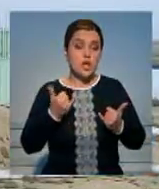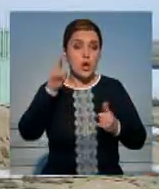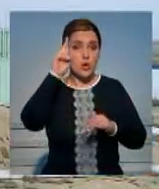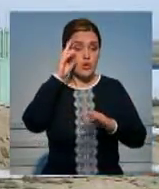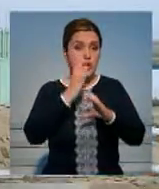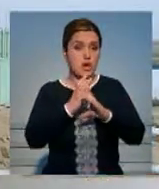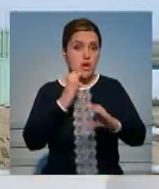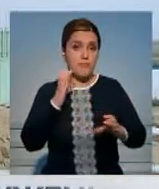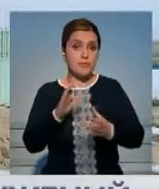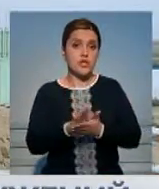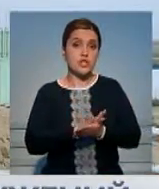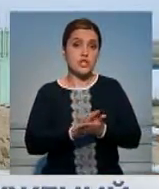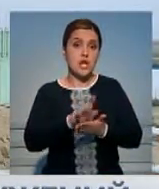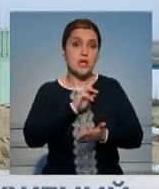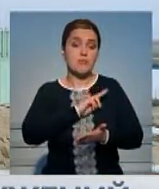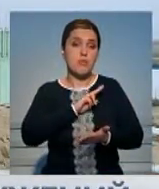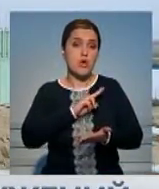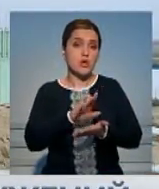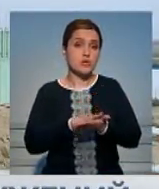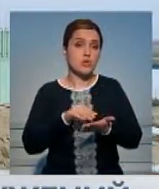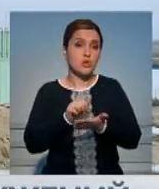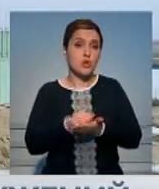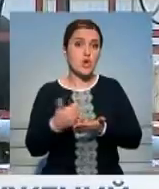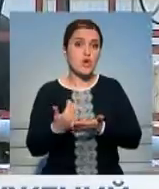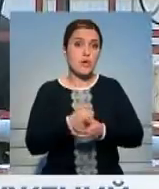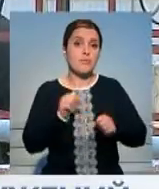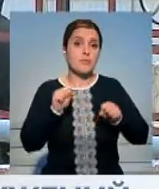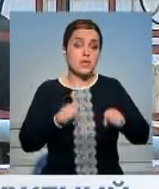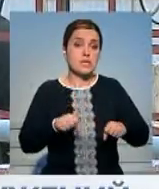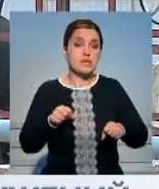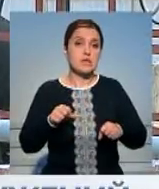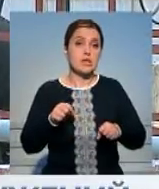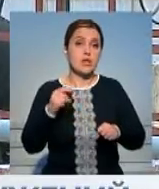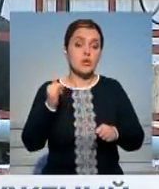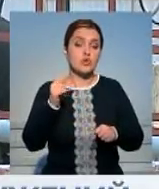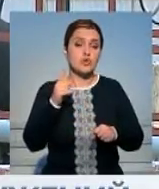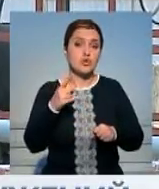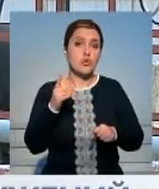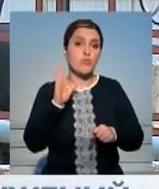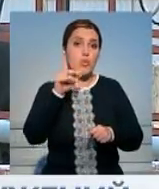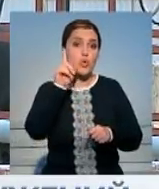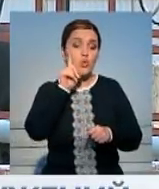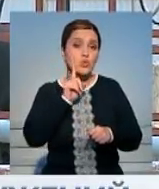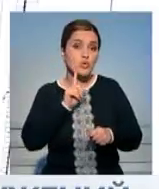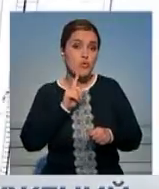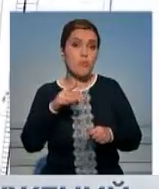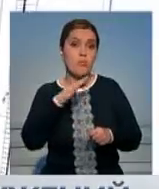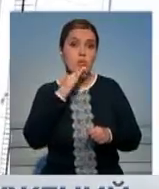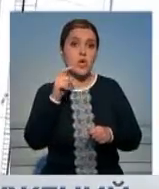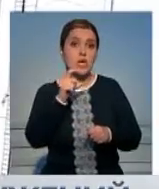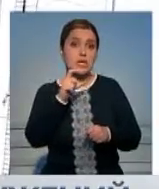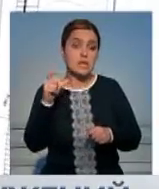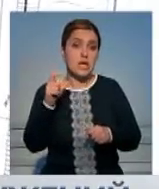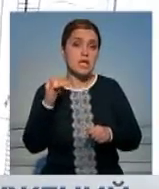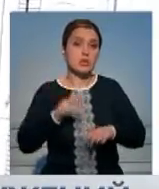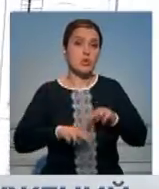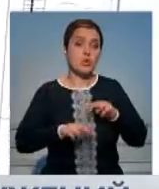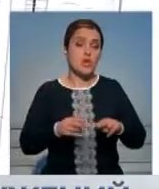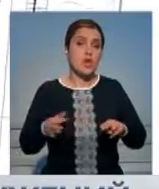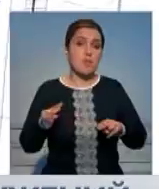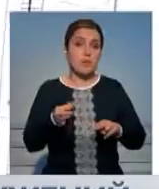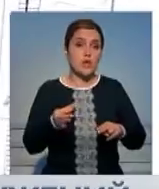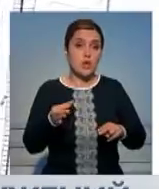существующие канализационно-очистные сооружения работают на износ. Новые позволят их разгрузить, взяв на себя десятки многоэтажек и строящиеся